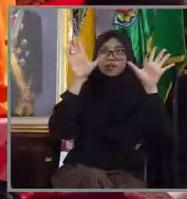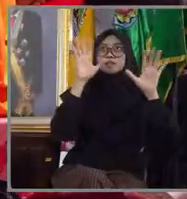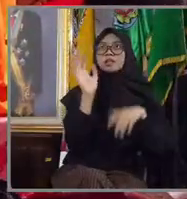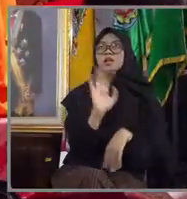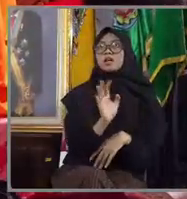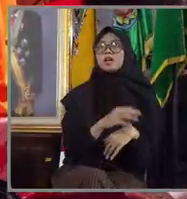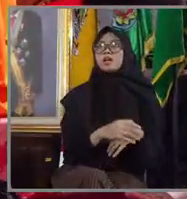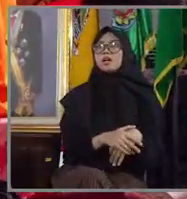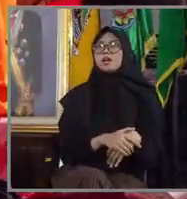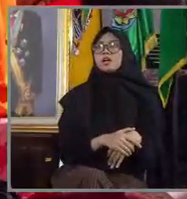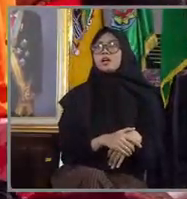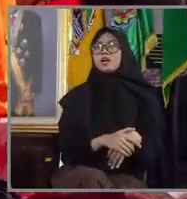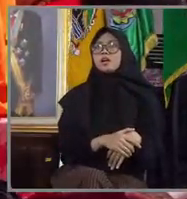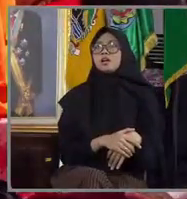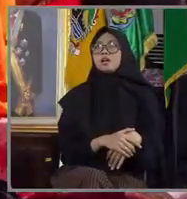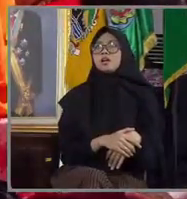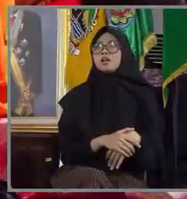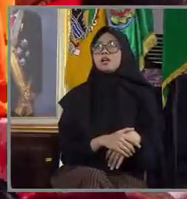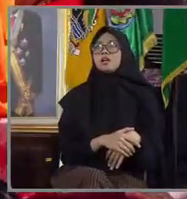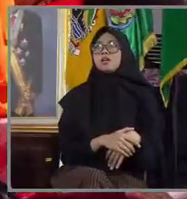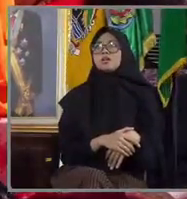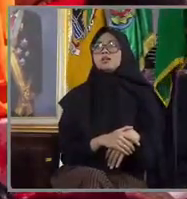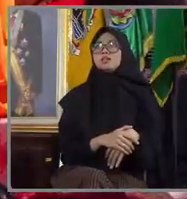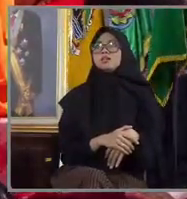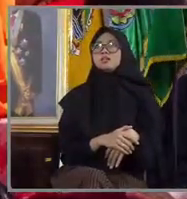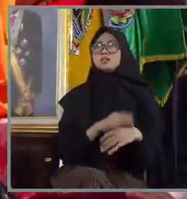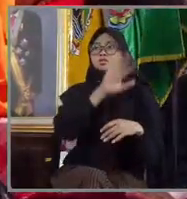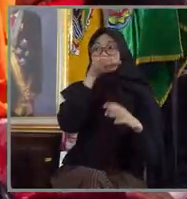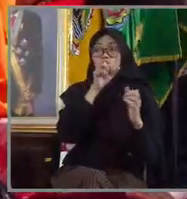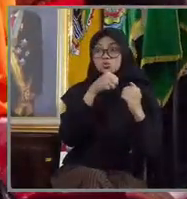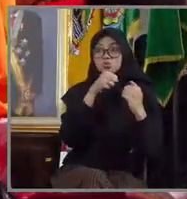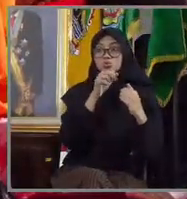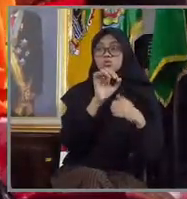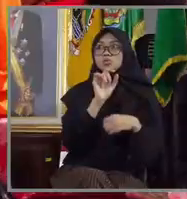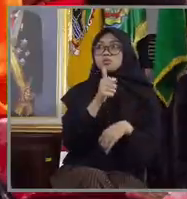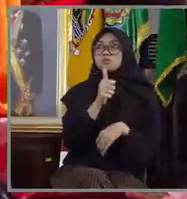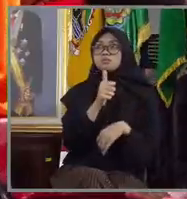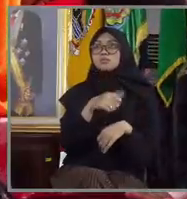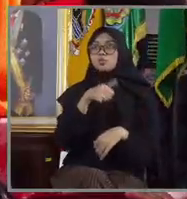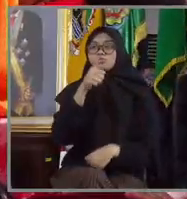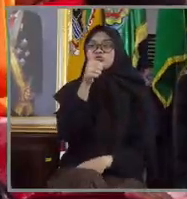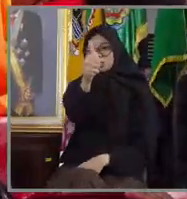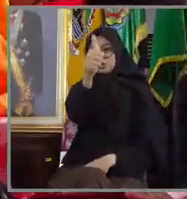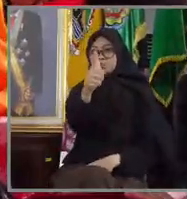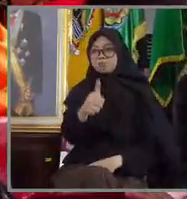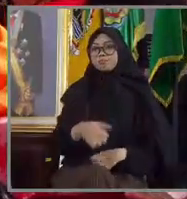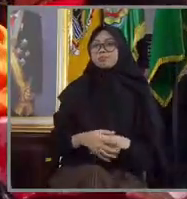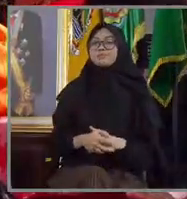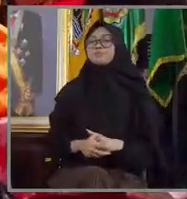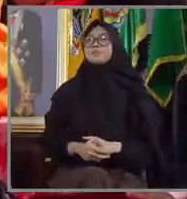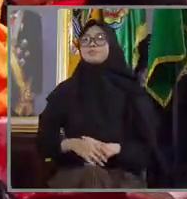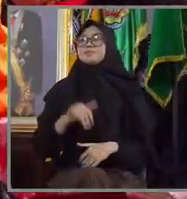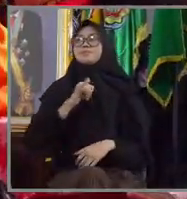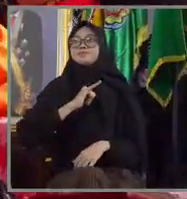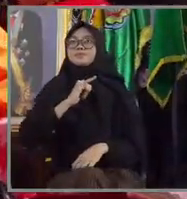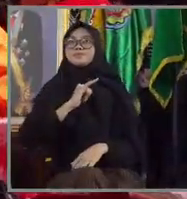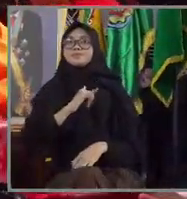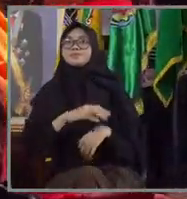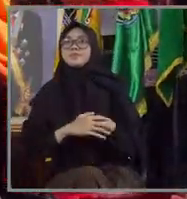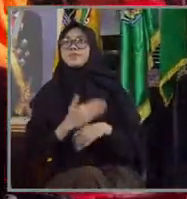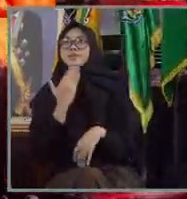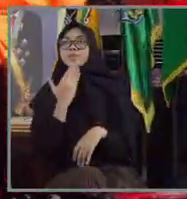Hai juga coba nggak ada nggak ada Mas 7 ya es sip-sip Pak sama-sama hehey